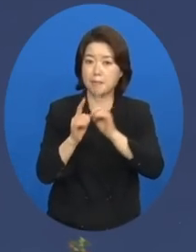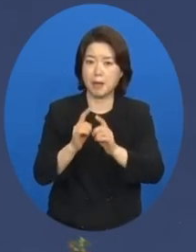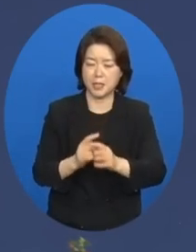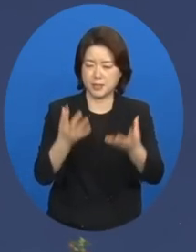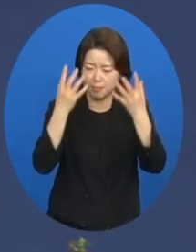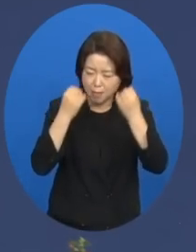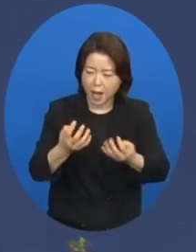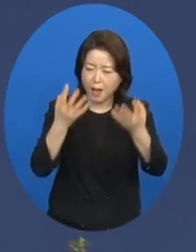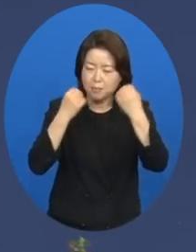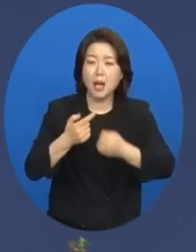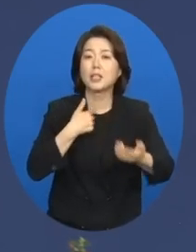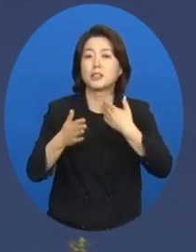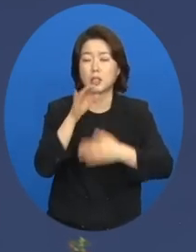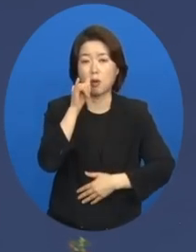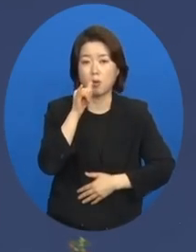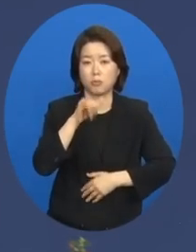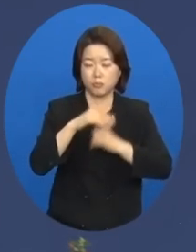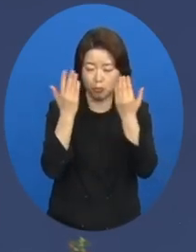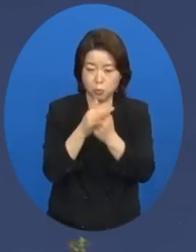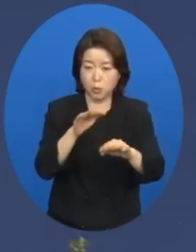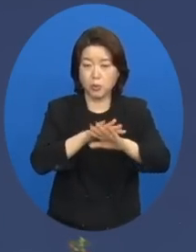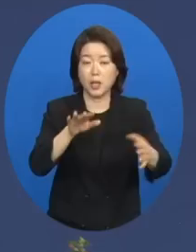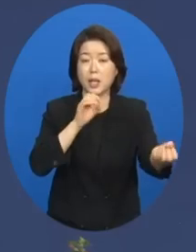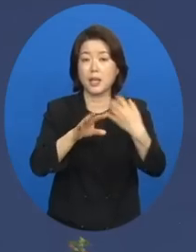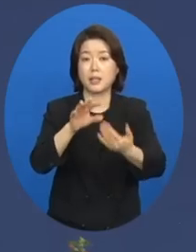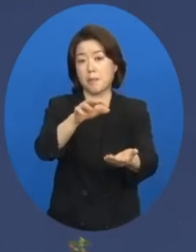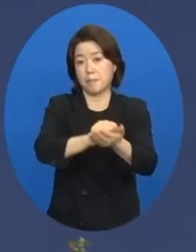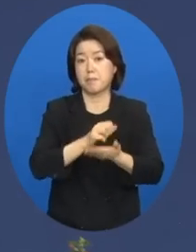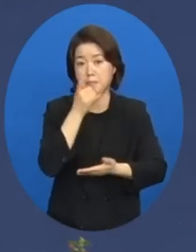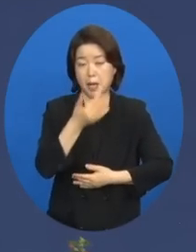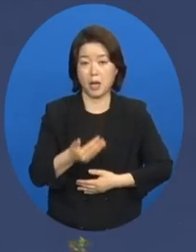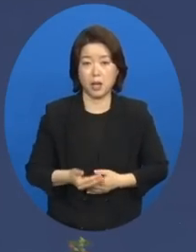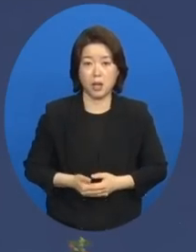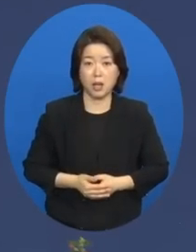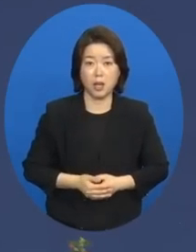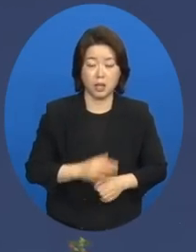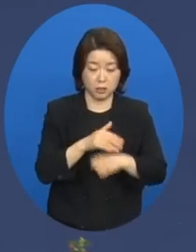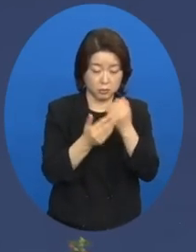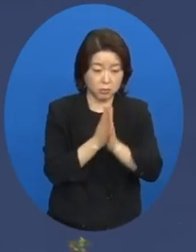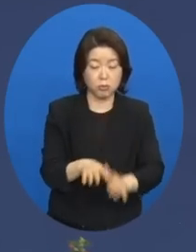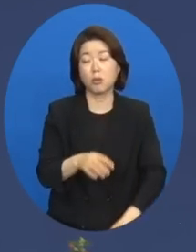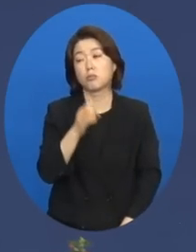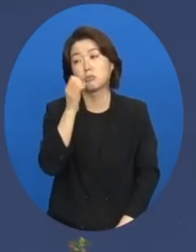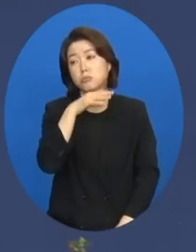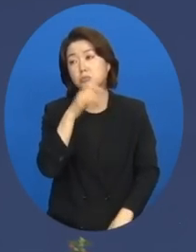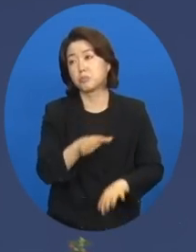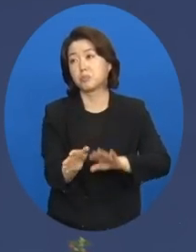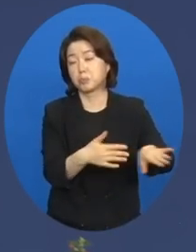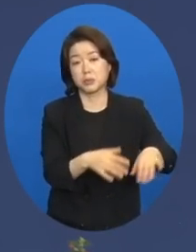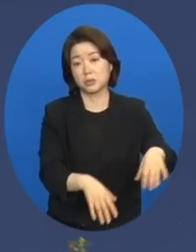수없이 체험하고 모든 해답을 얻었을 텐데 성경을 그냥 컬컬하고